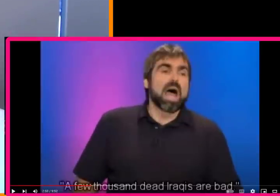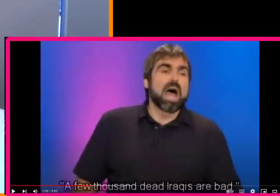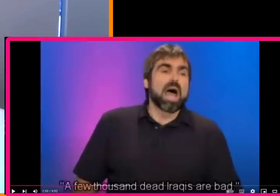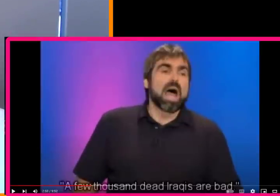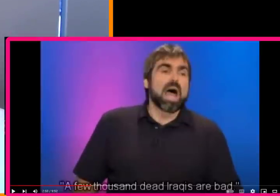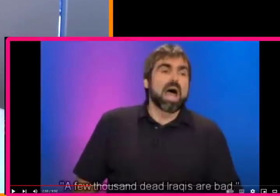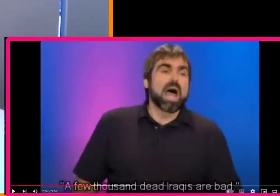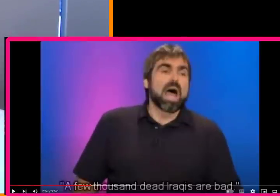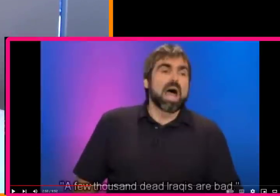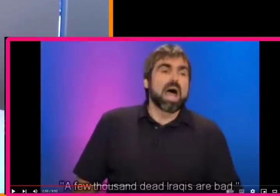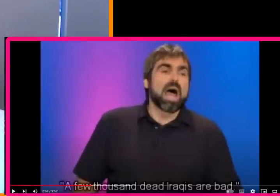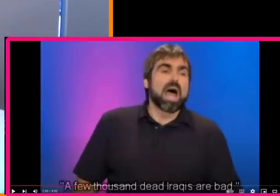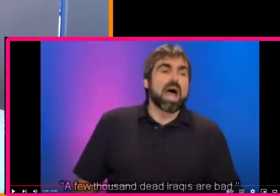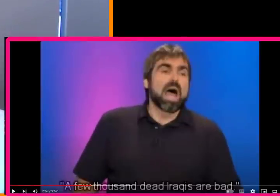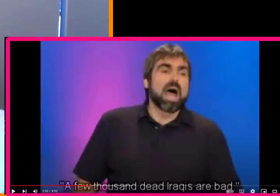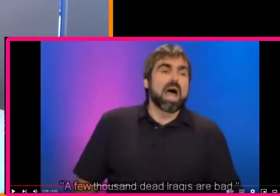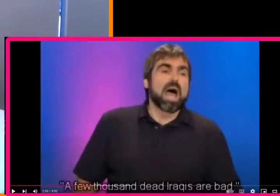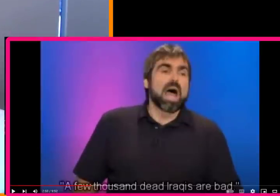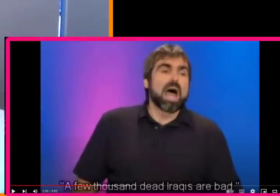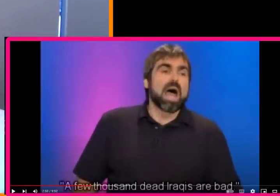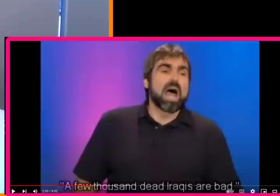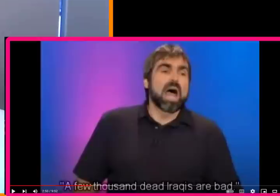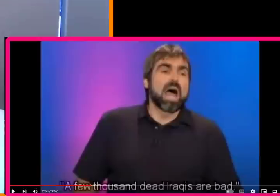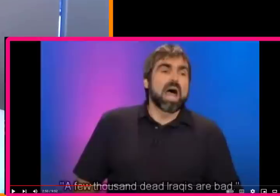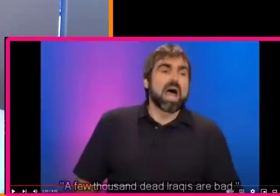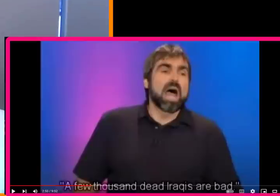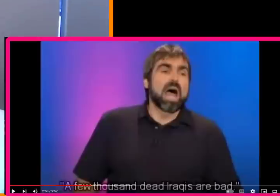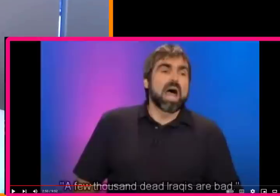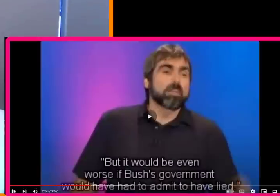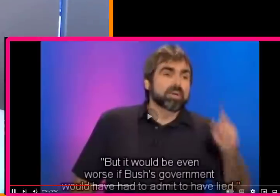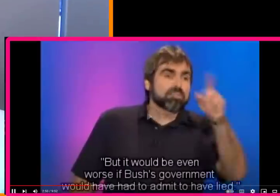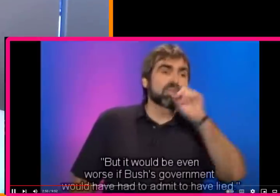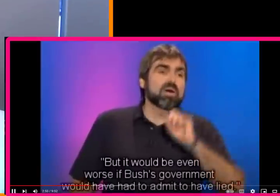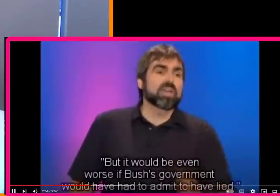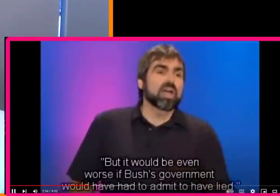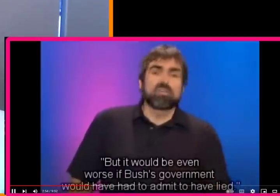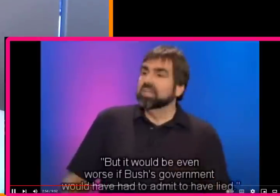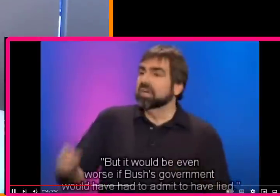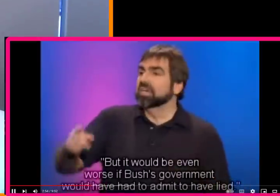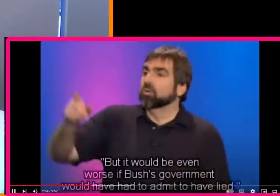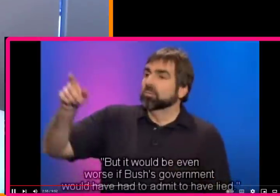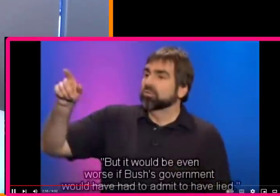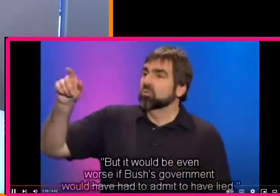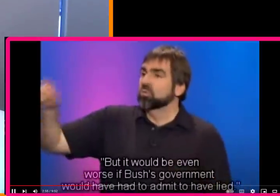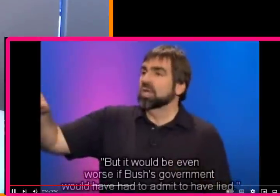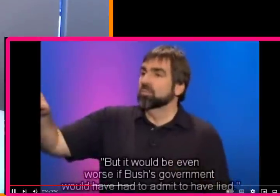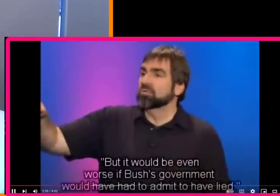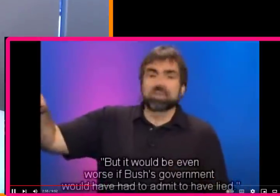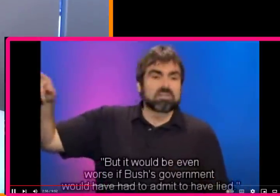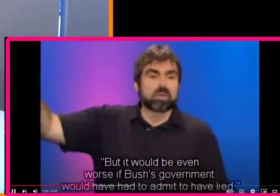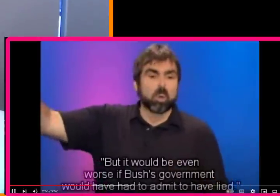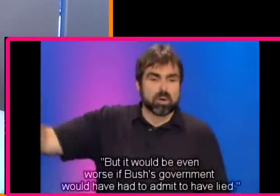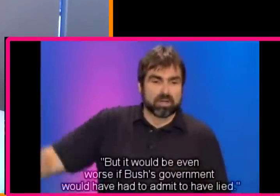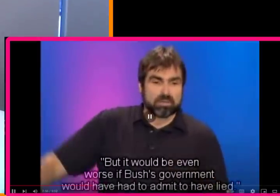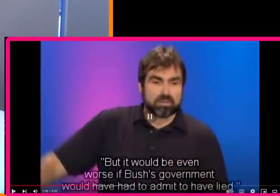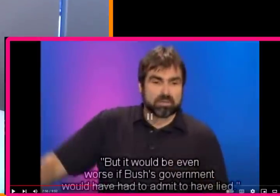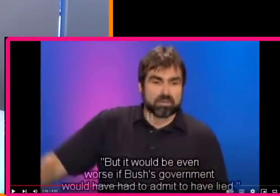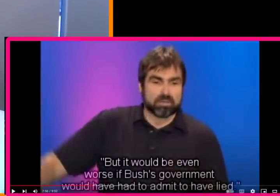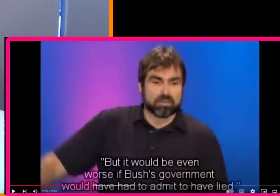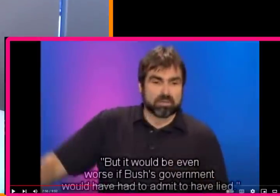zu viel sind der irak ab noch schlimmer wäre wenn die regierung bush zu gehen müsste dass sie gelogen